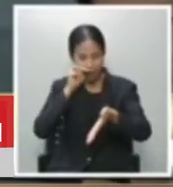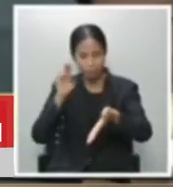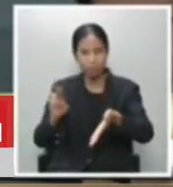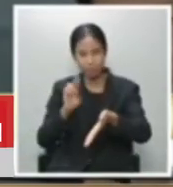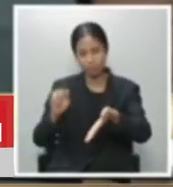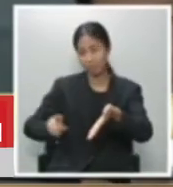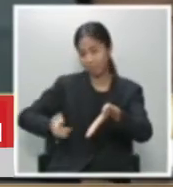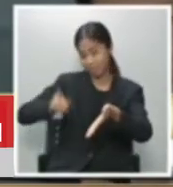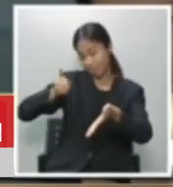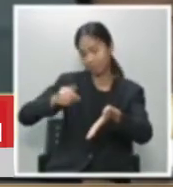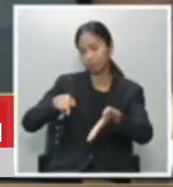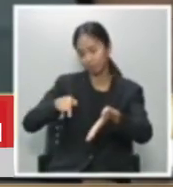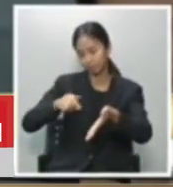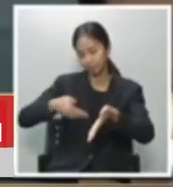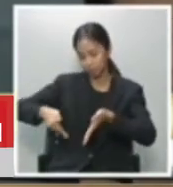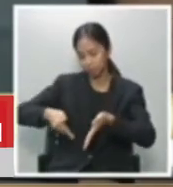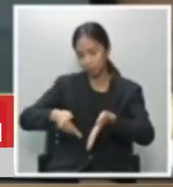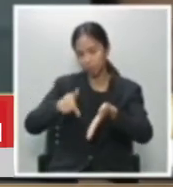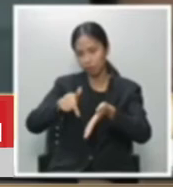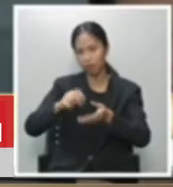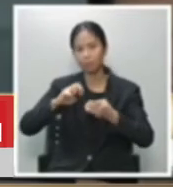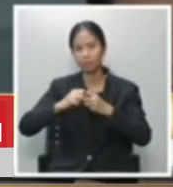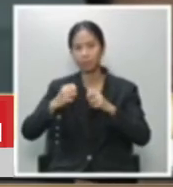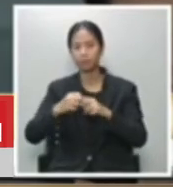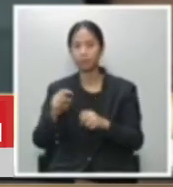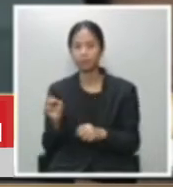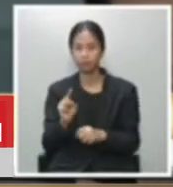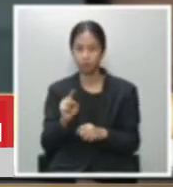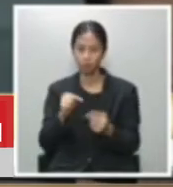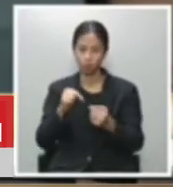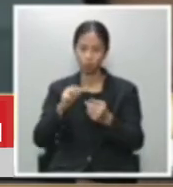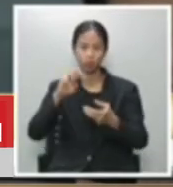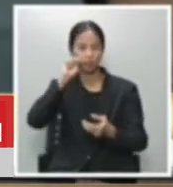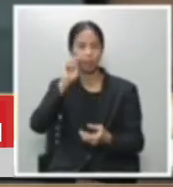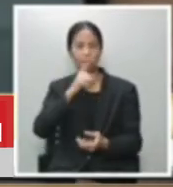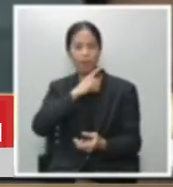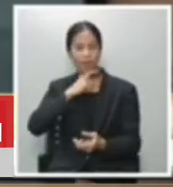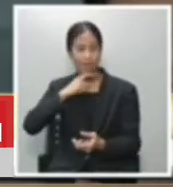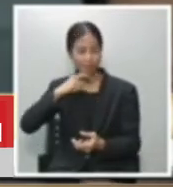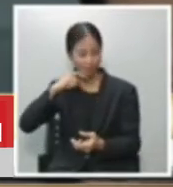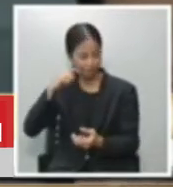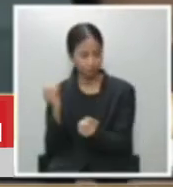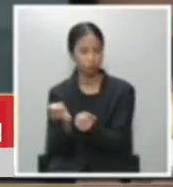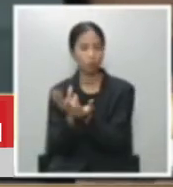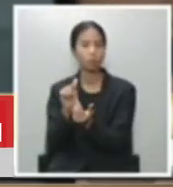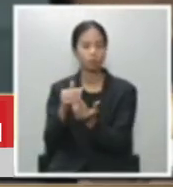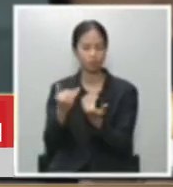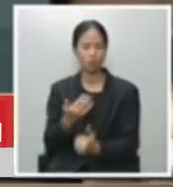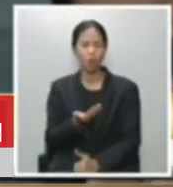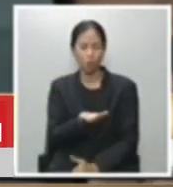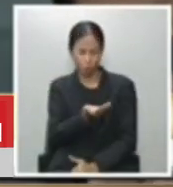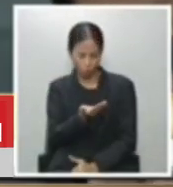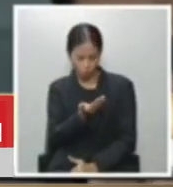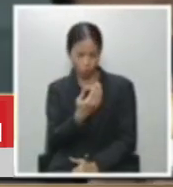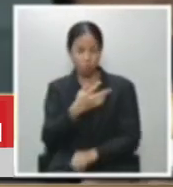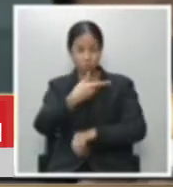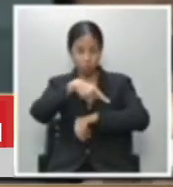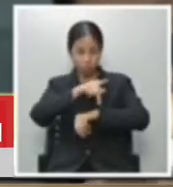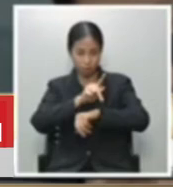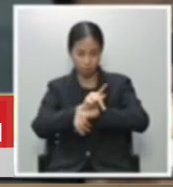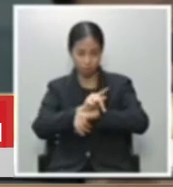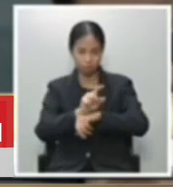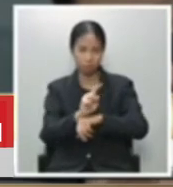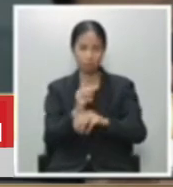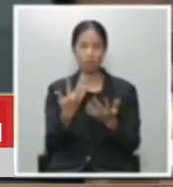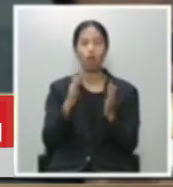ประโยชน์สูงสุดแล้วก็เพื่อเป็นการแก้ปัญหาภัยแล้งในระยะยาวครับจึงขอความกรุณาท่านประธานได้ประ